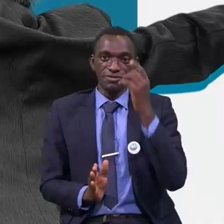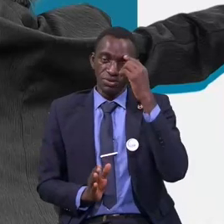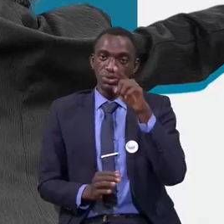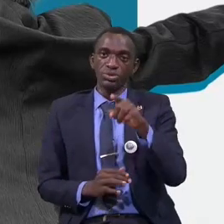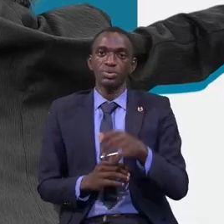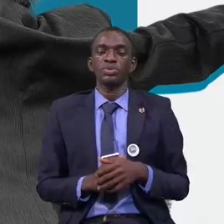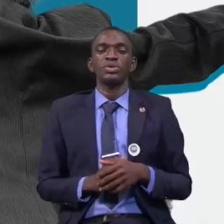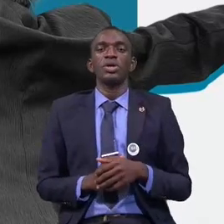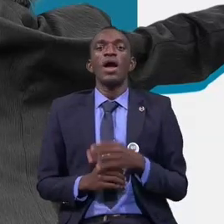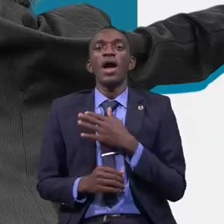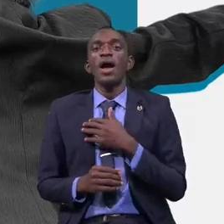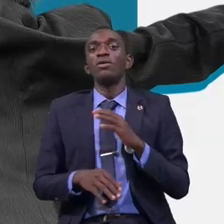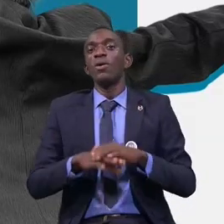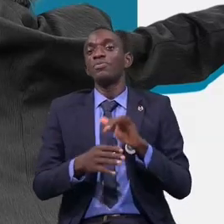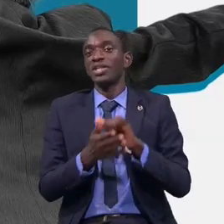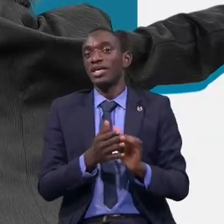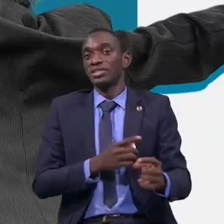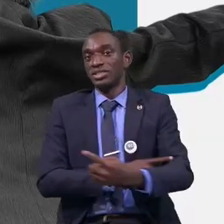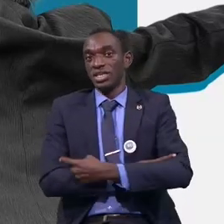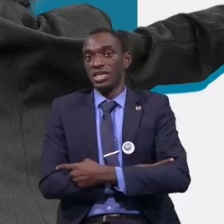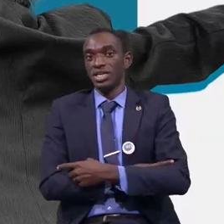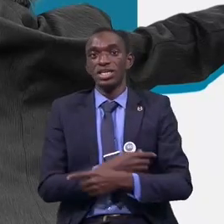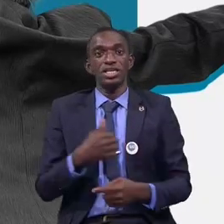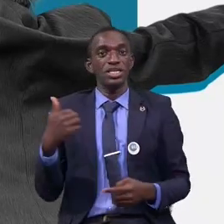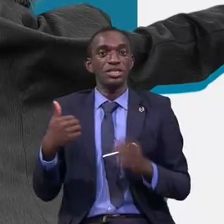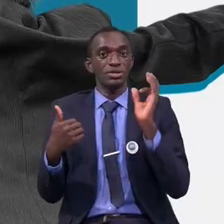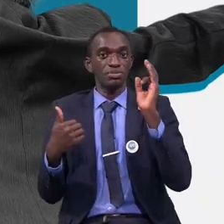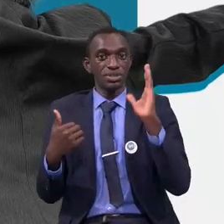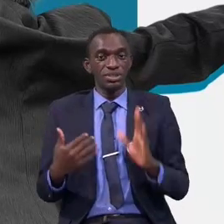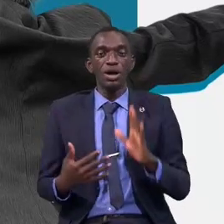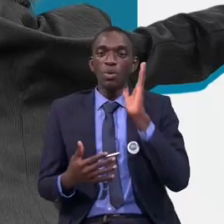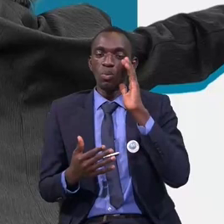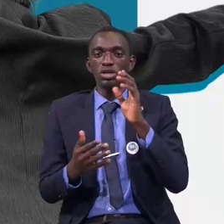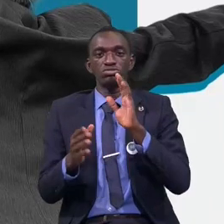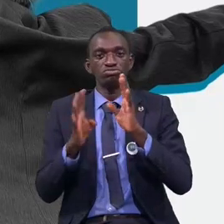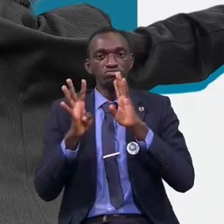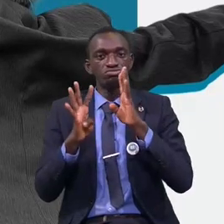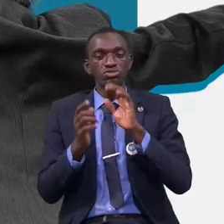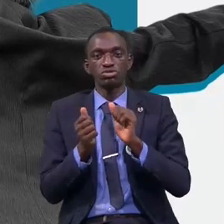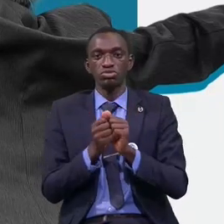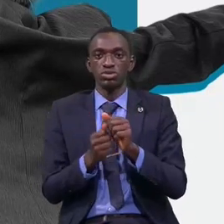au Seigneur au cours de ce programme, on vous donnera